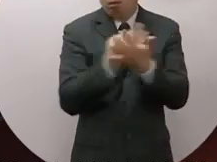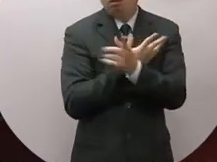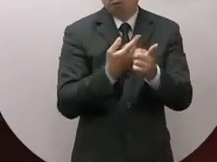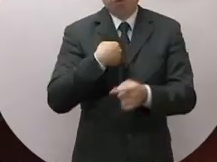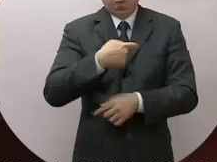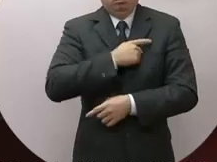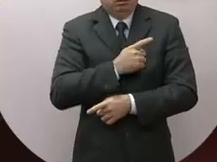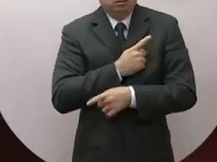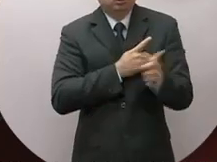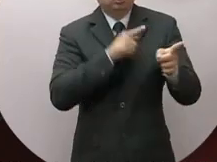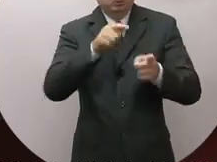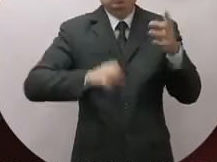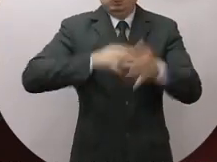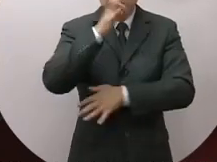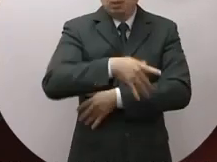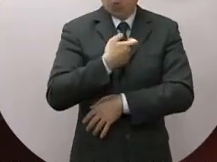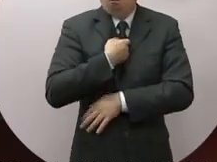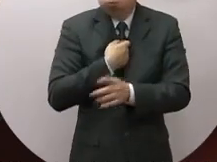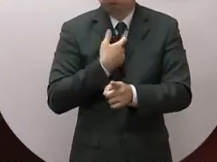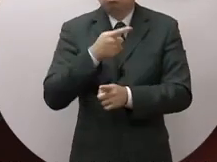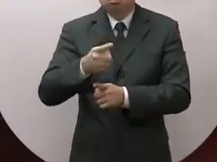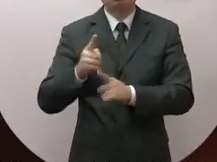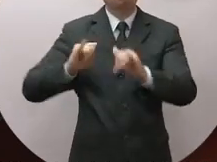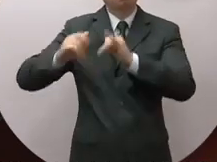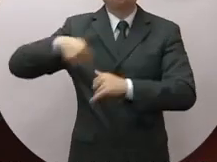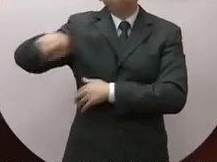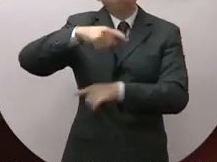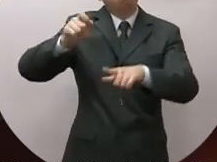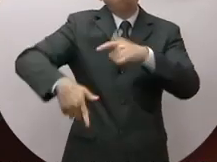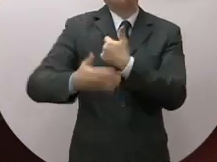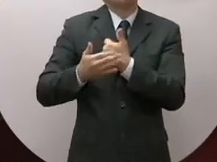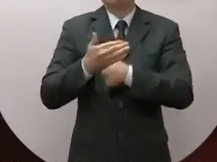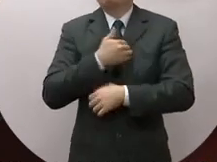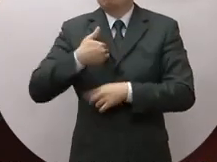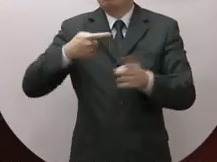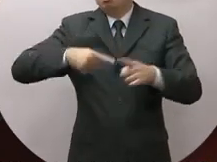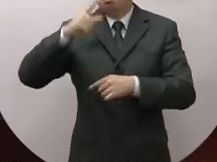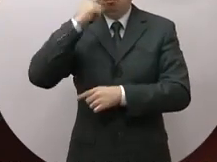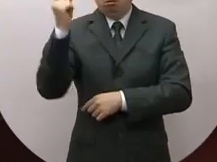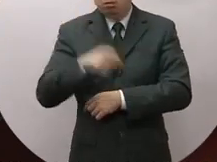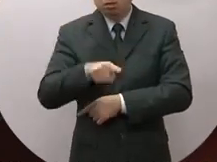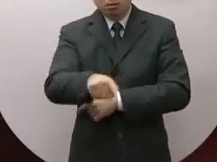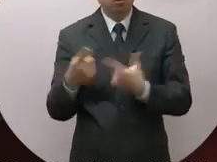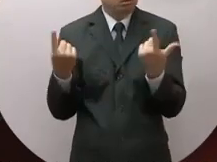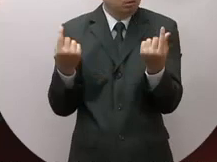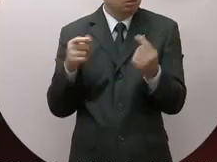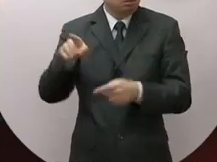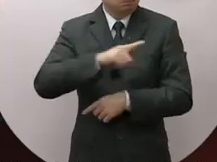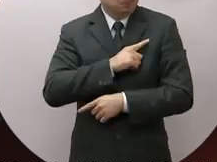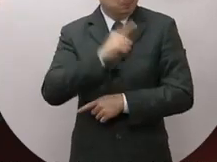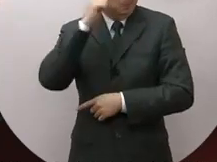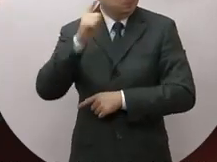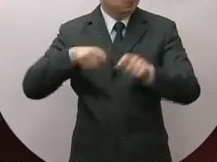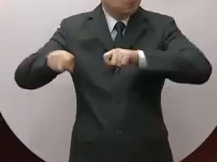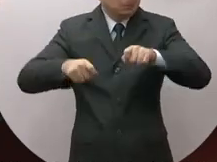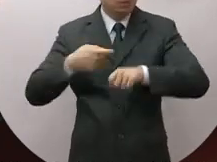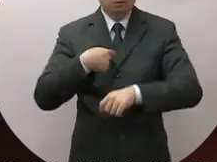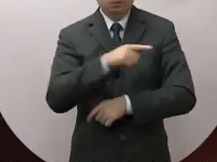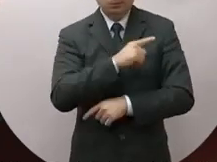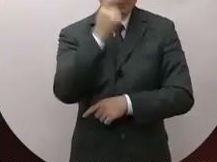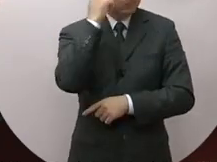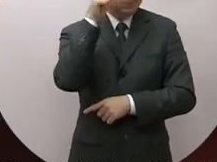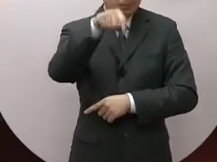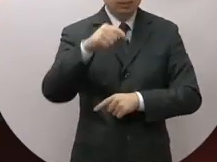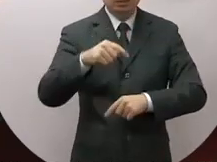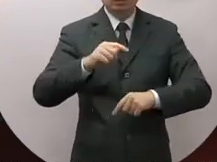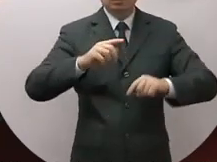民间的资金相当多，乌克兰都发行了战争公债，也敬请我们财政部行政院考虑国家防卫资金来由